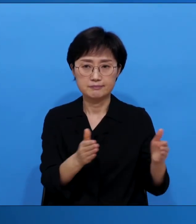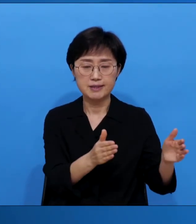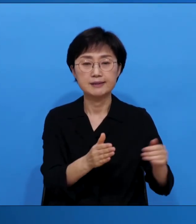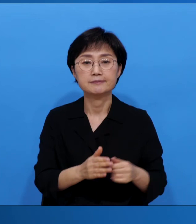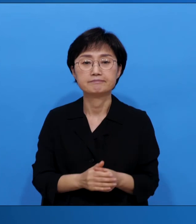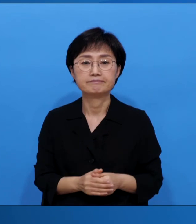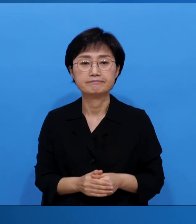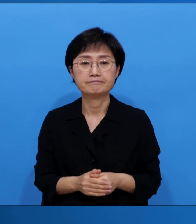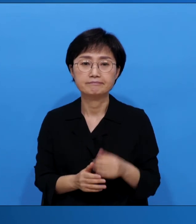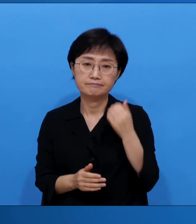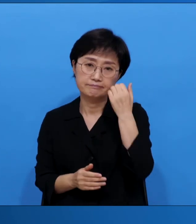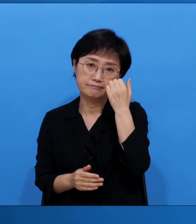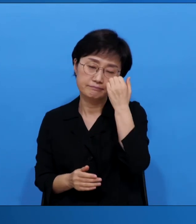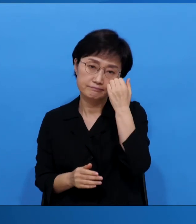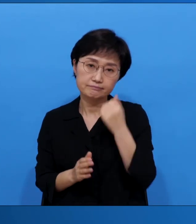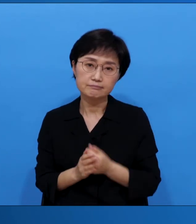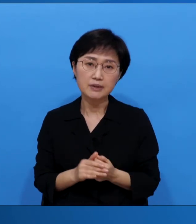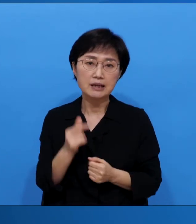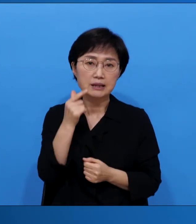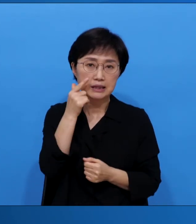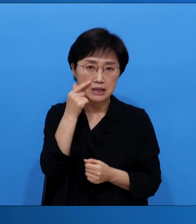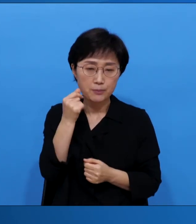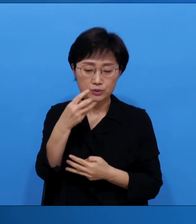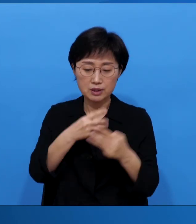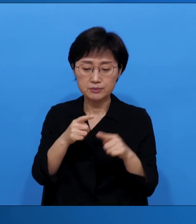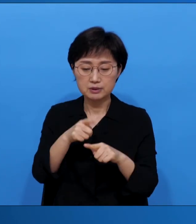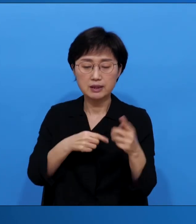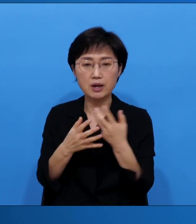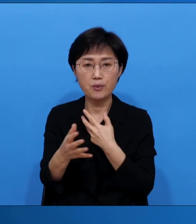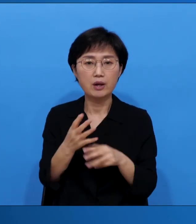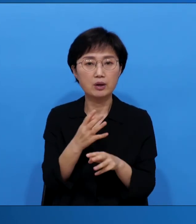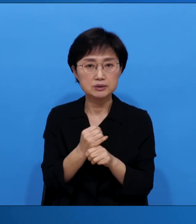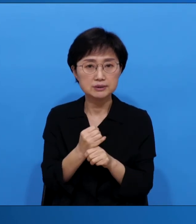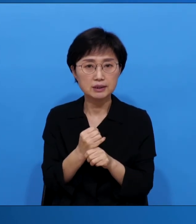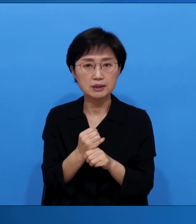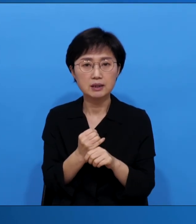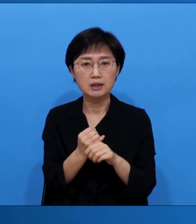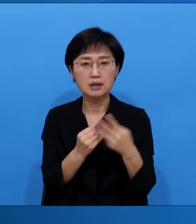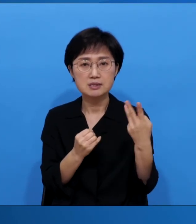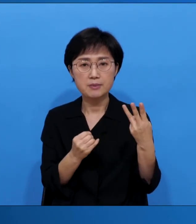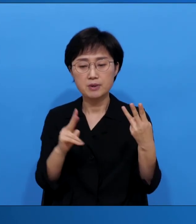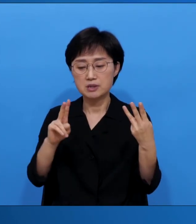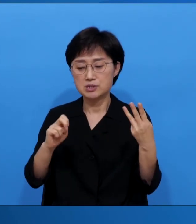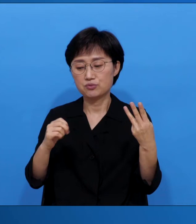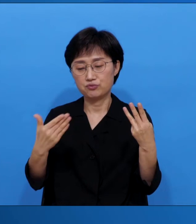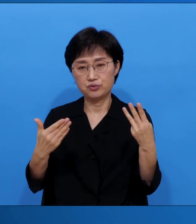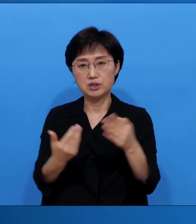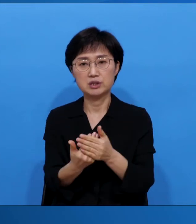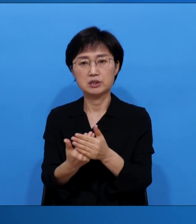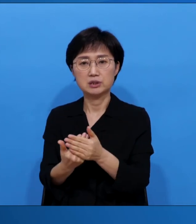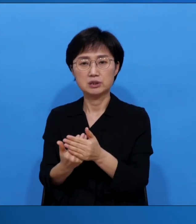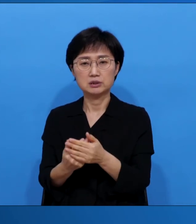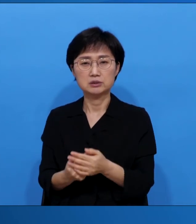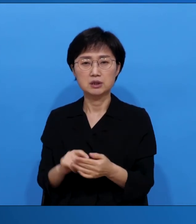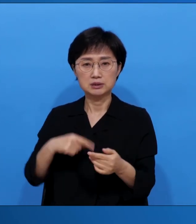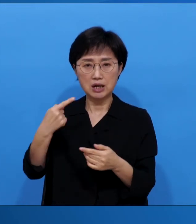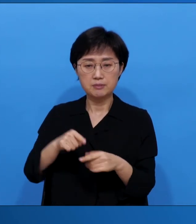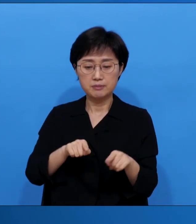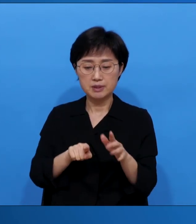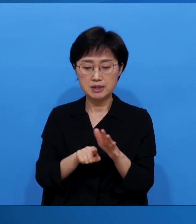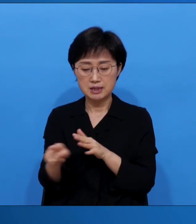공지사항입니다. 일본 온라인 랩넌트 대회가 29일, 랩넌트 리더 수련회가 30일 열립니다.